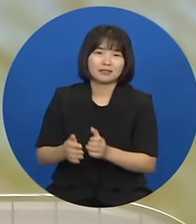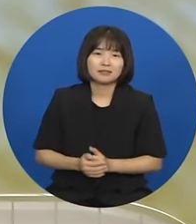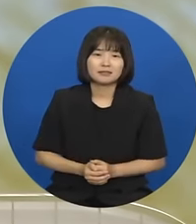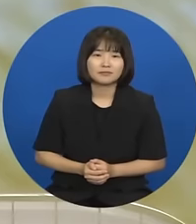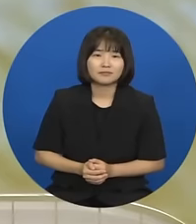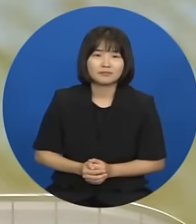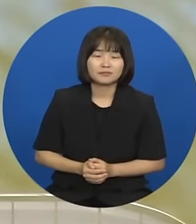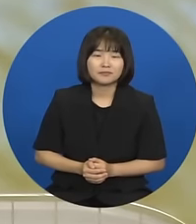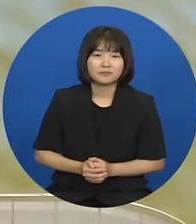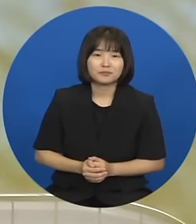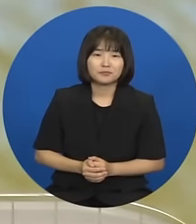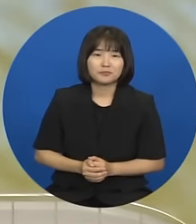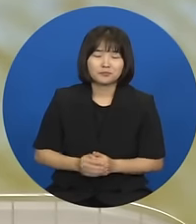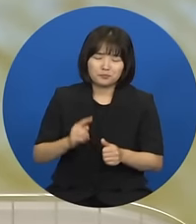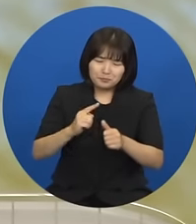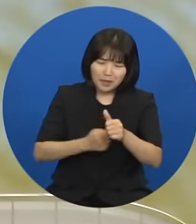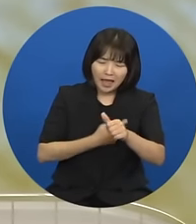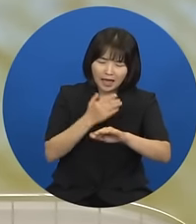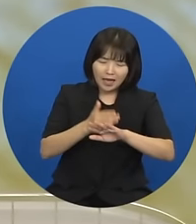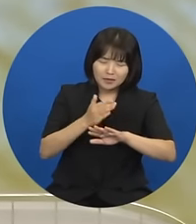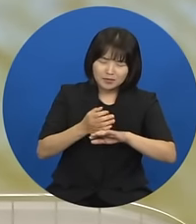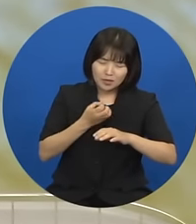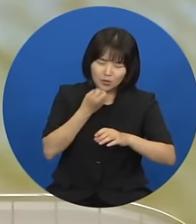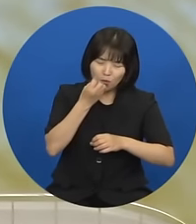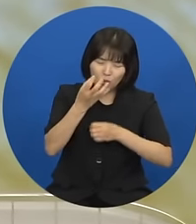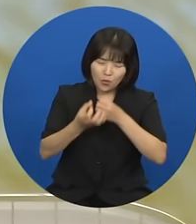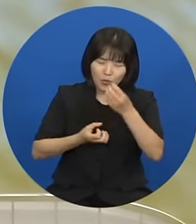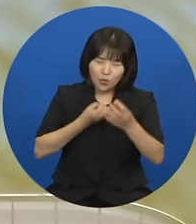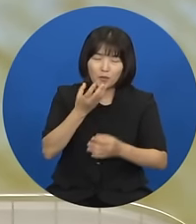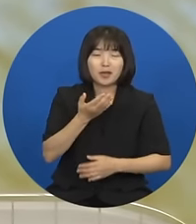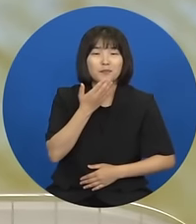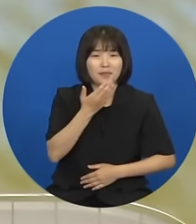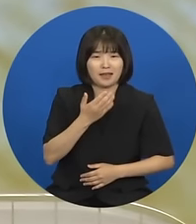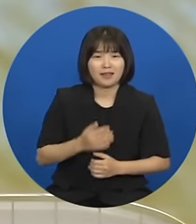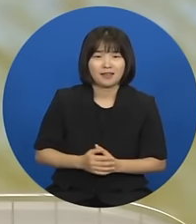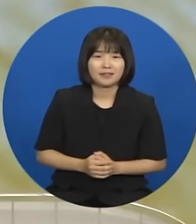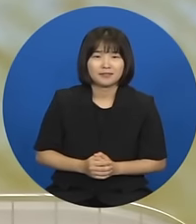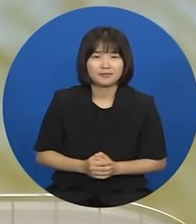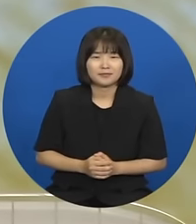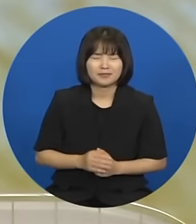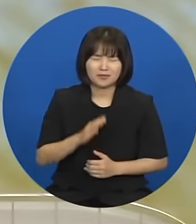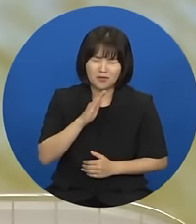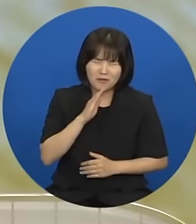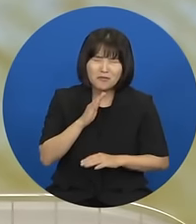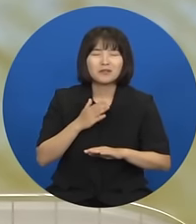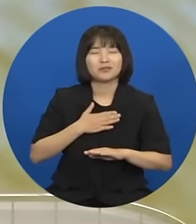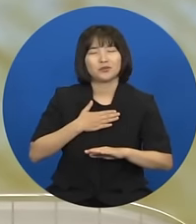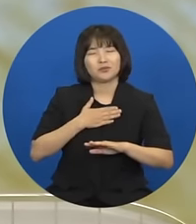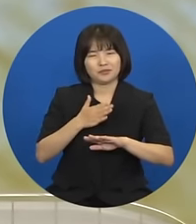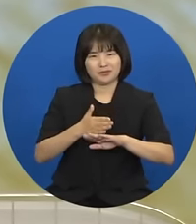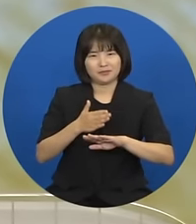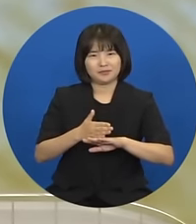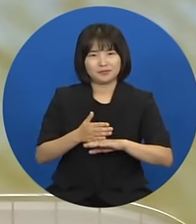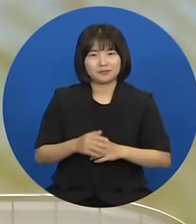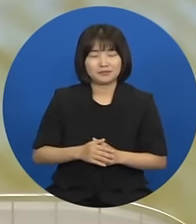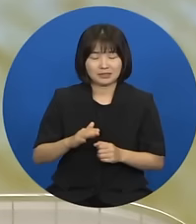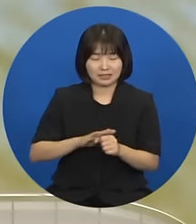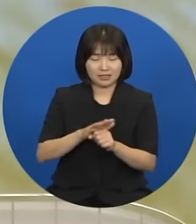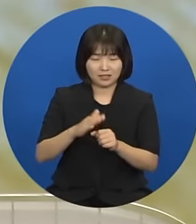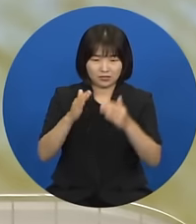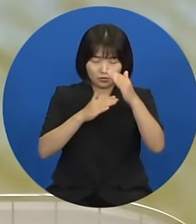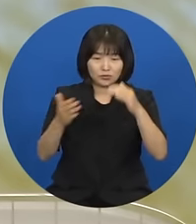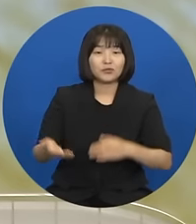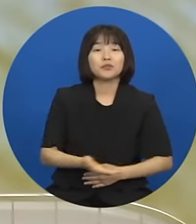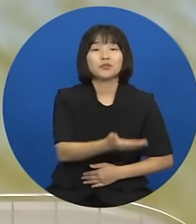그러니 감사가 고백되는 겁니다. 얼마나 감사했는지 모릅니다. 사랑하는